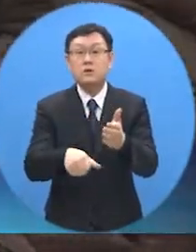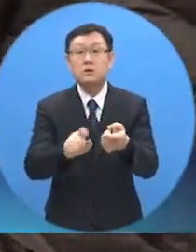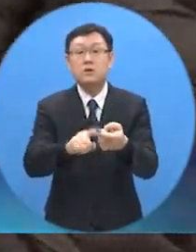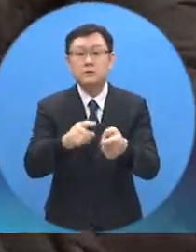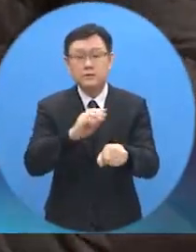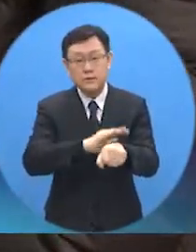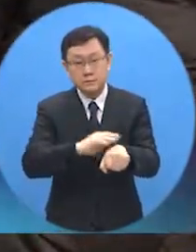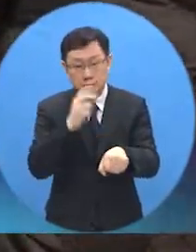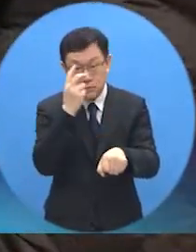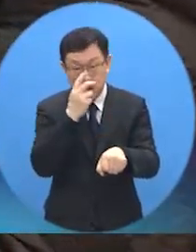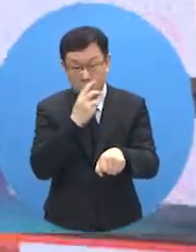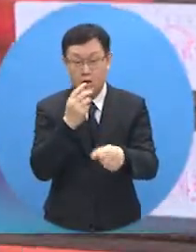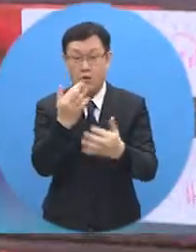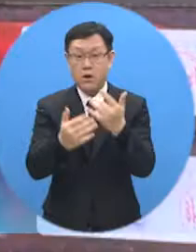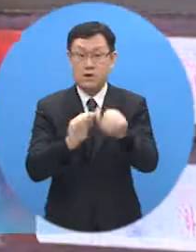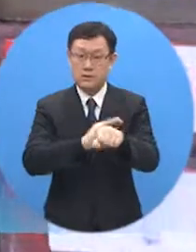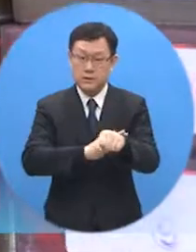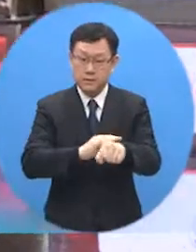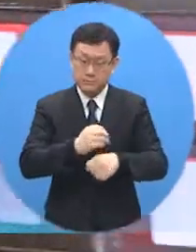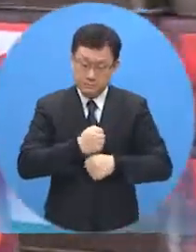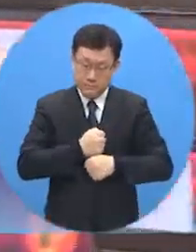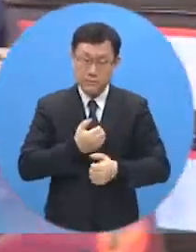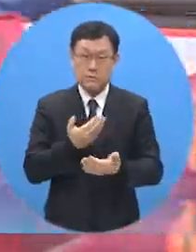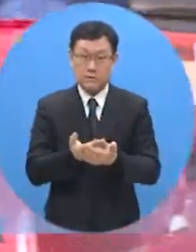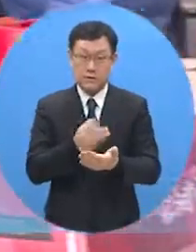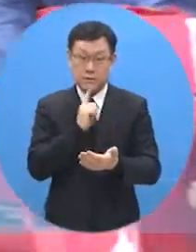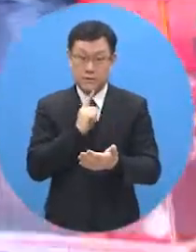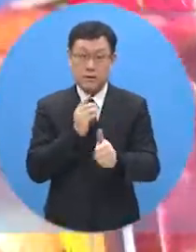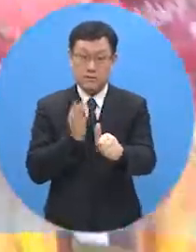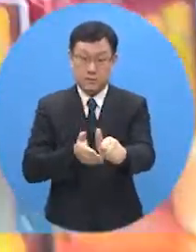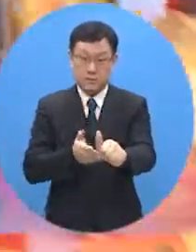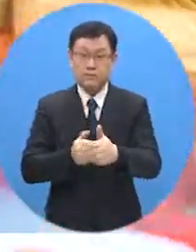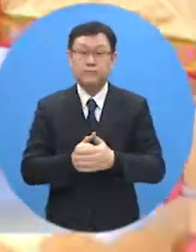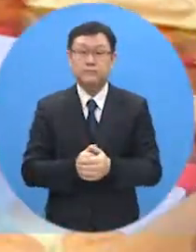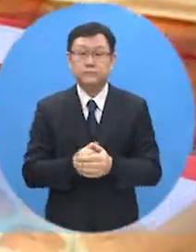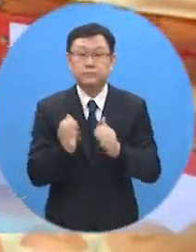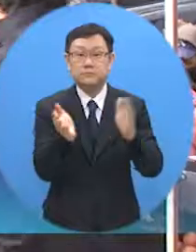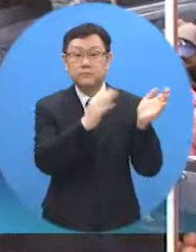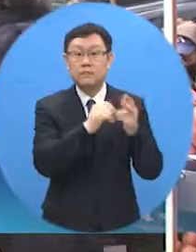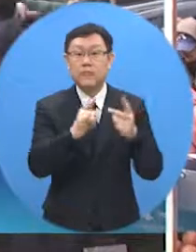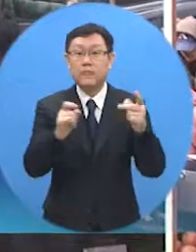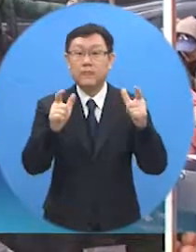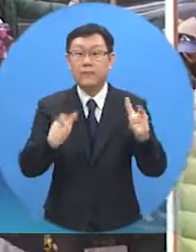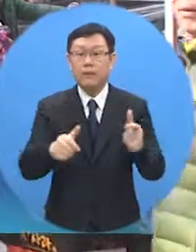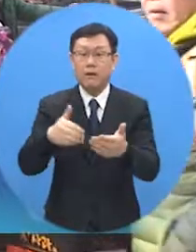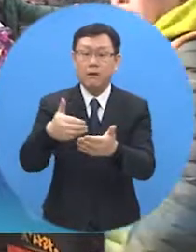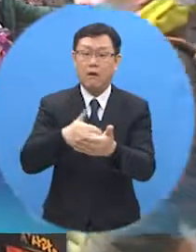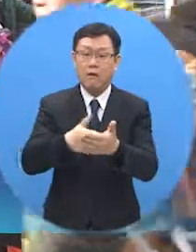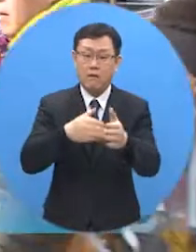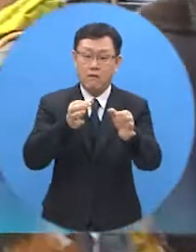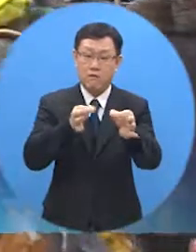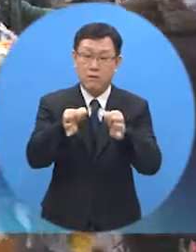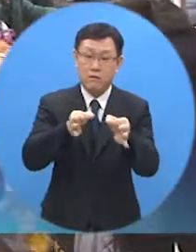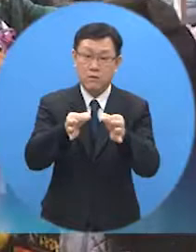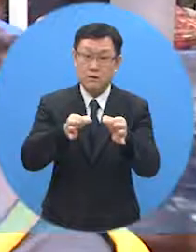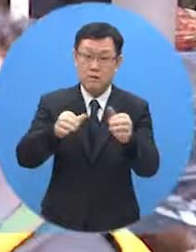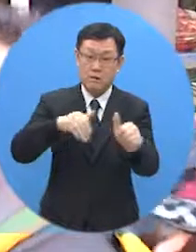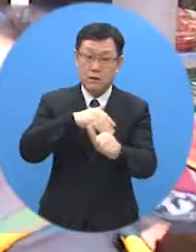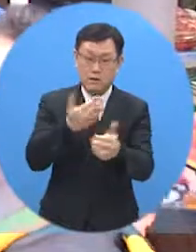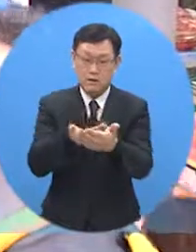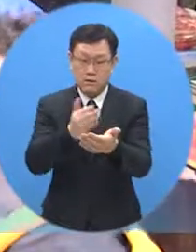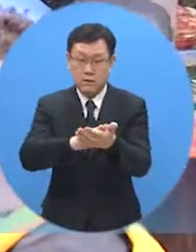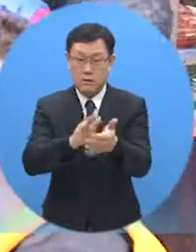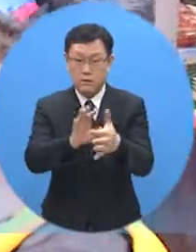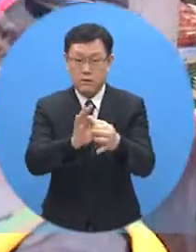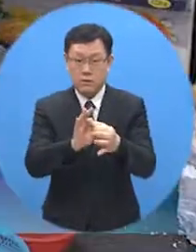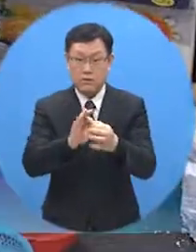화재 안전시설을 살펴 화재 예방에 각별히 주의할 것을 당부했습니다. 한편 동대문구는 노후된 전통시장 시설